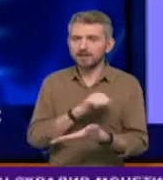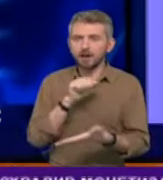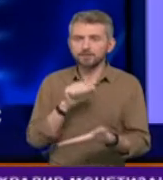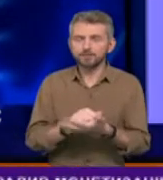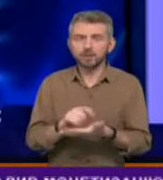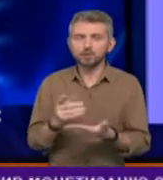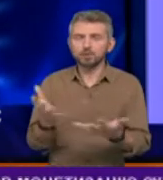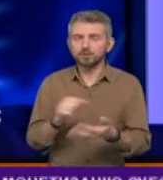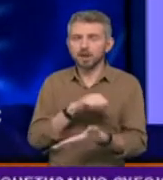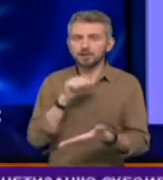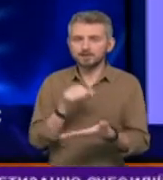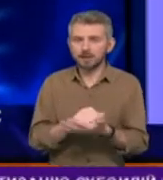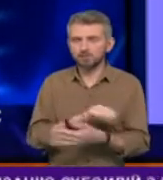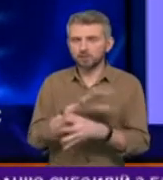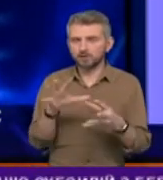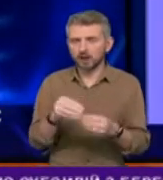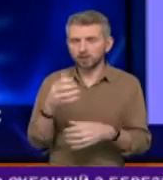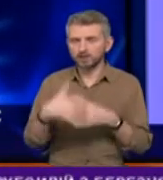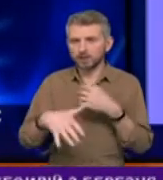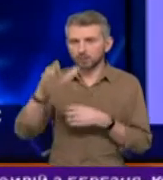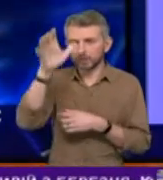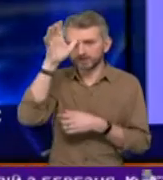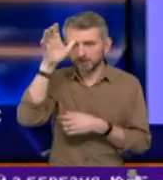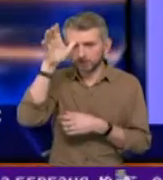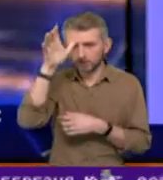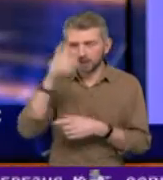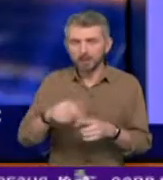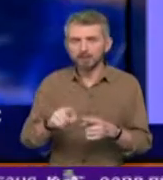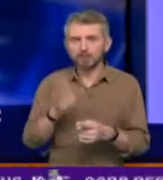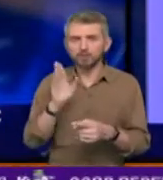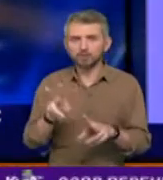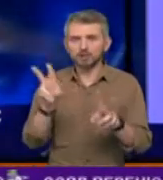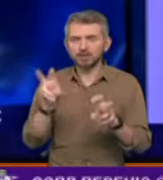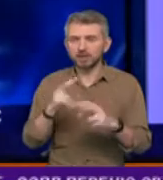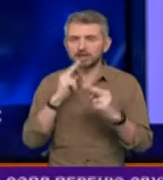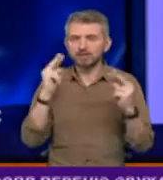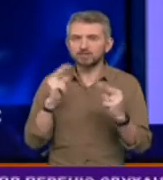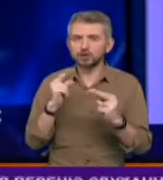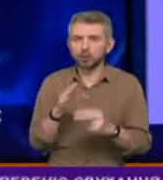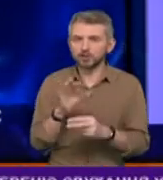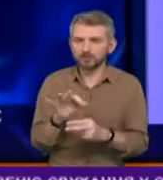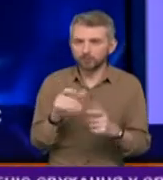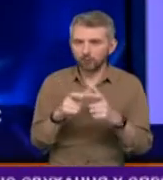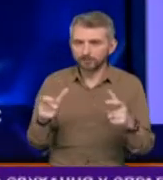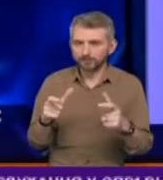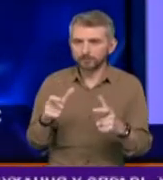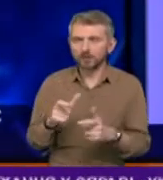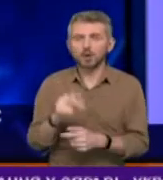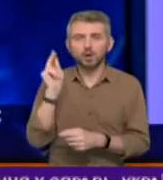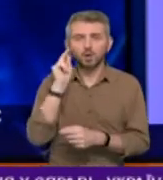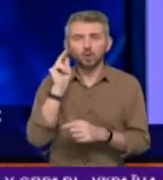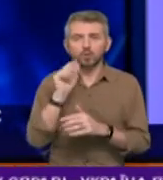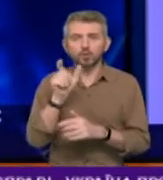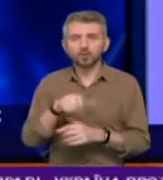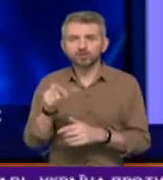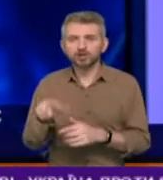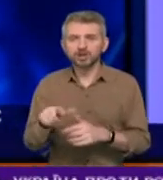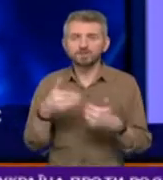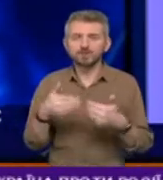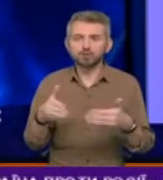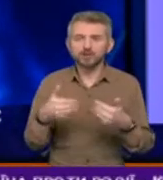на свою історичну батьківщину. Враховуючи останні дипломатичні скандали, які були в Україні, взагалі, я думаю, так, дуже... враховуючи